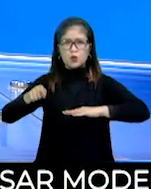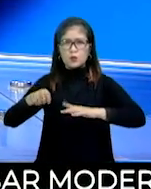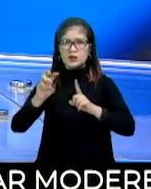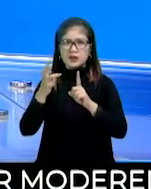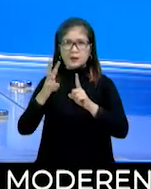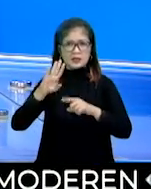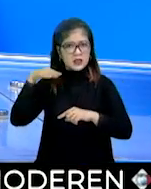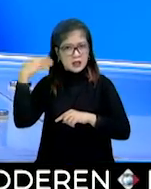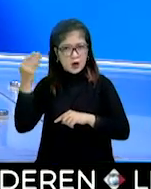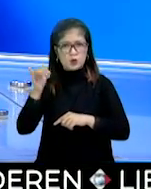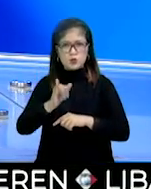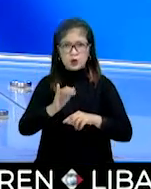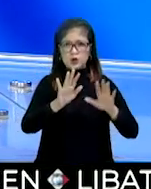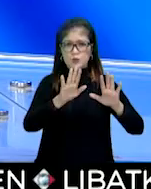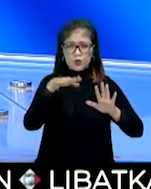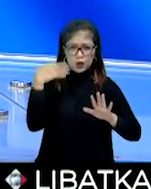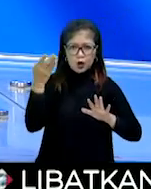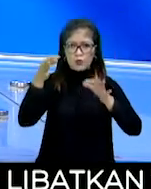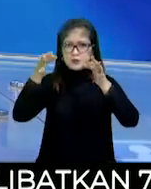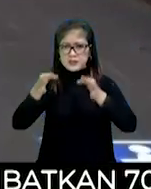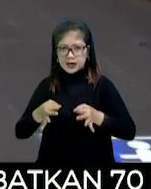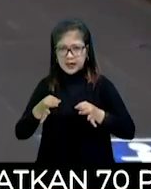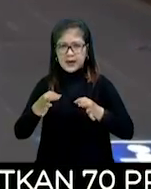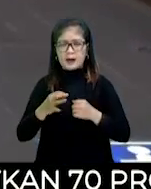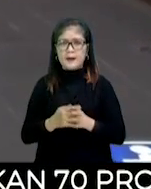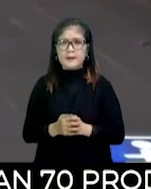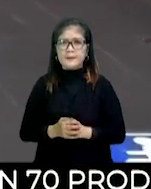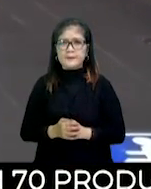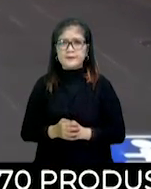tahun dan 10 tahun penjara.